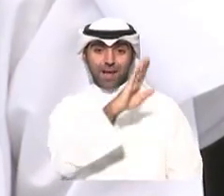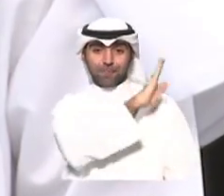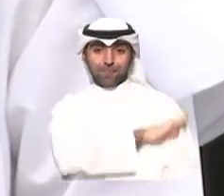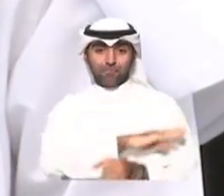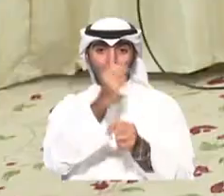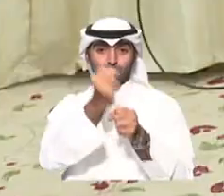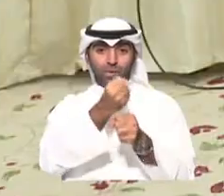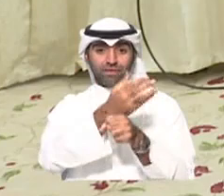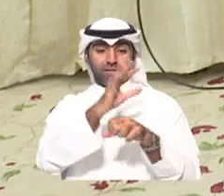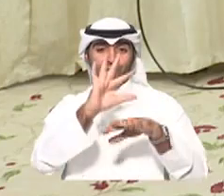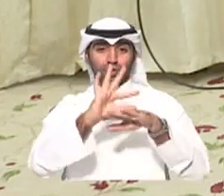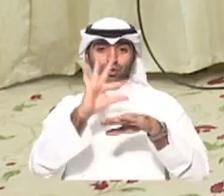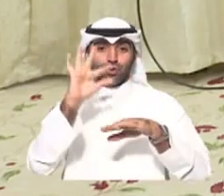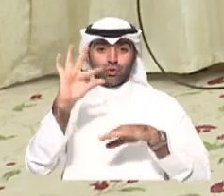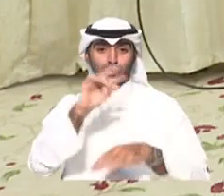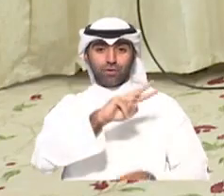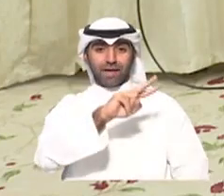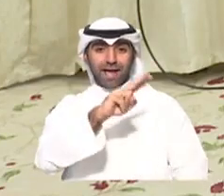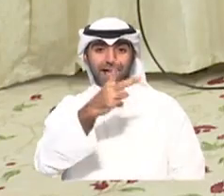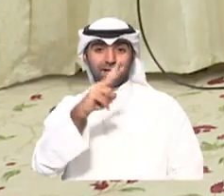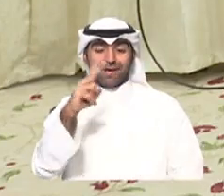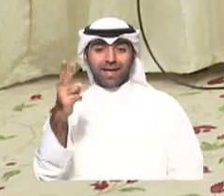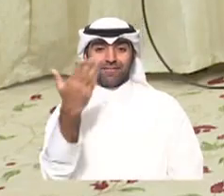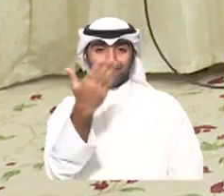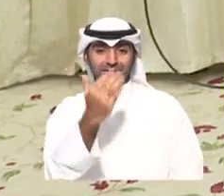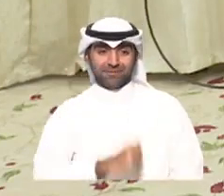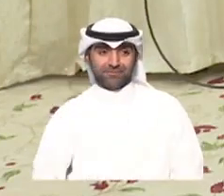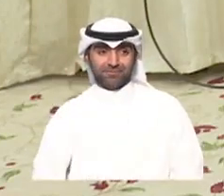أفراد. مثل ما تفضلوا الأخوة في